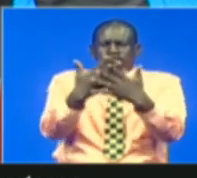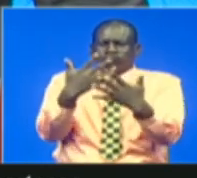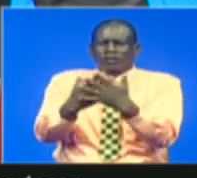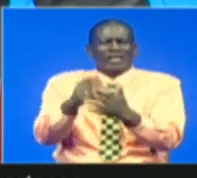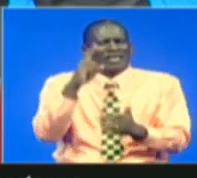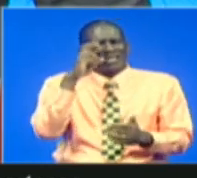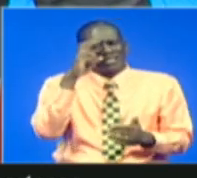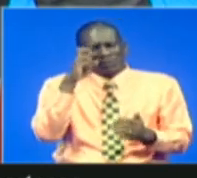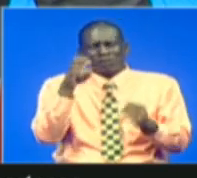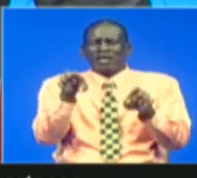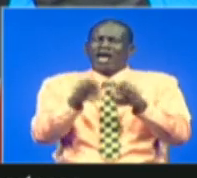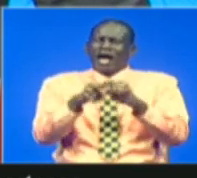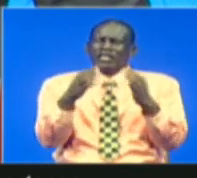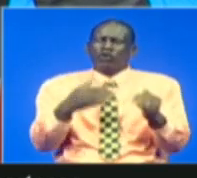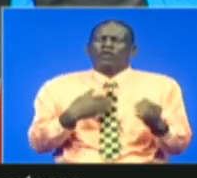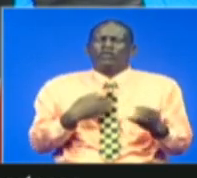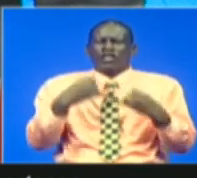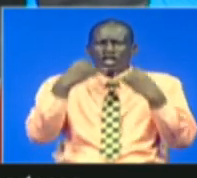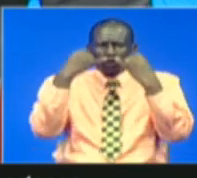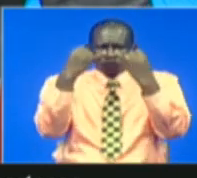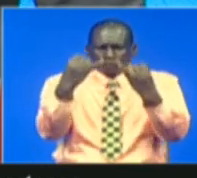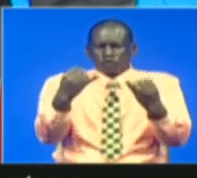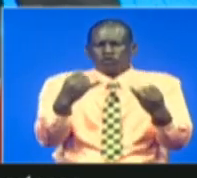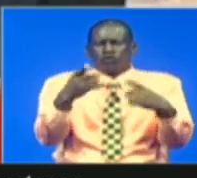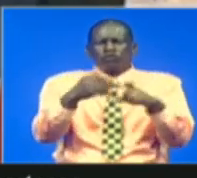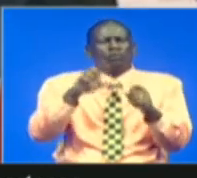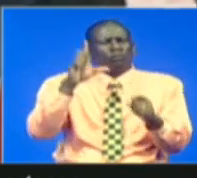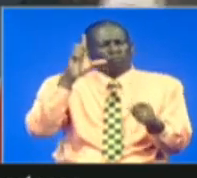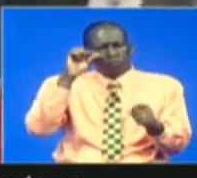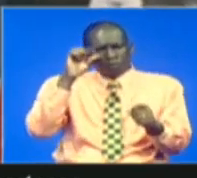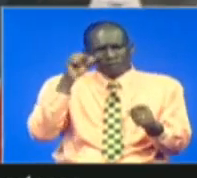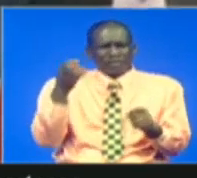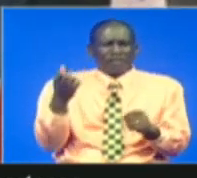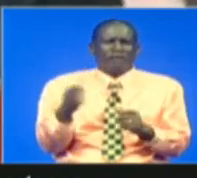anavyoripoti sasa Kevin Mutai, mwanahabari wetu wa maeneo ya pwani.